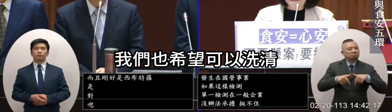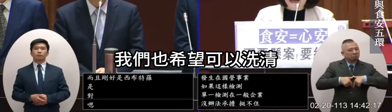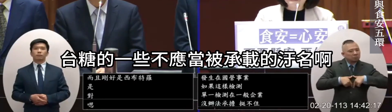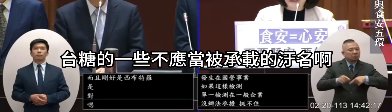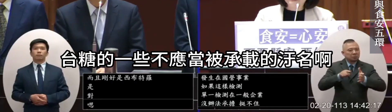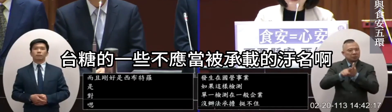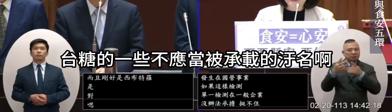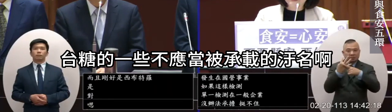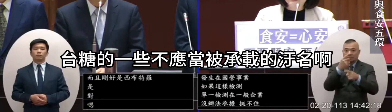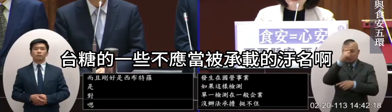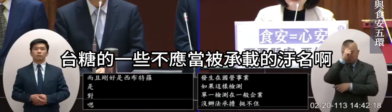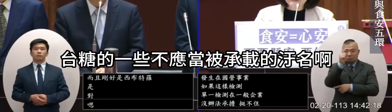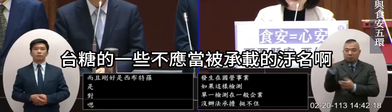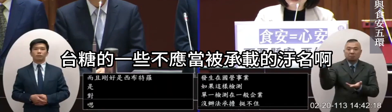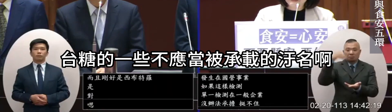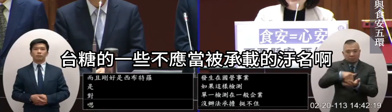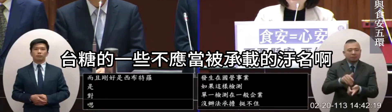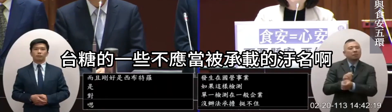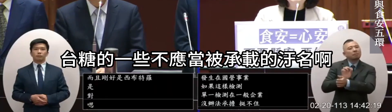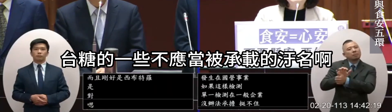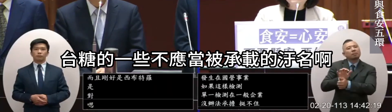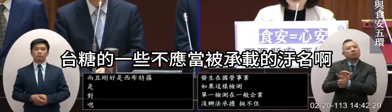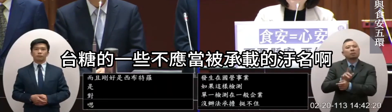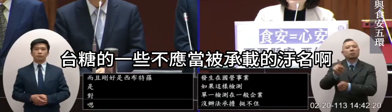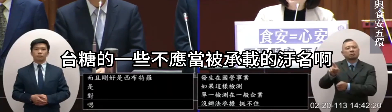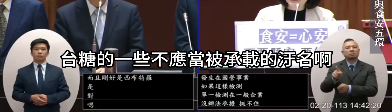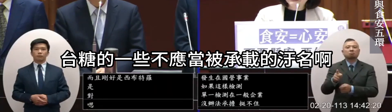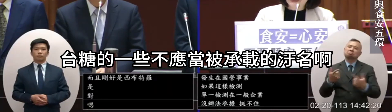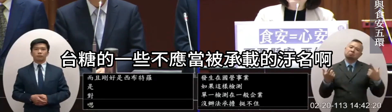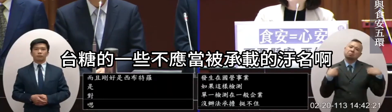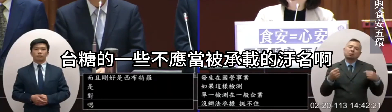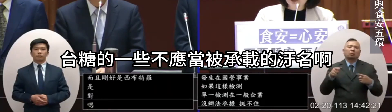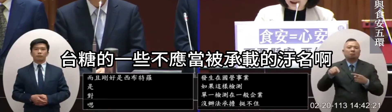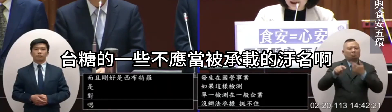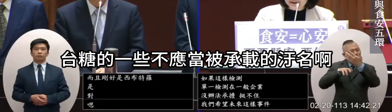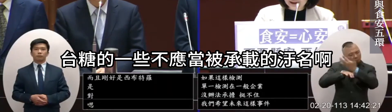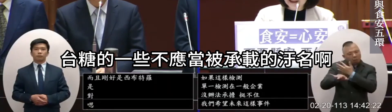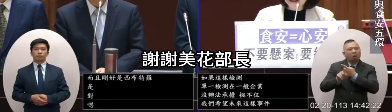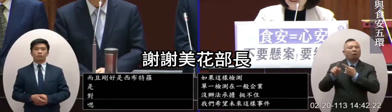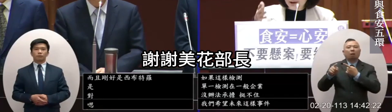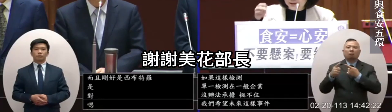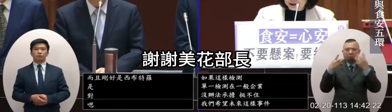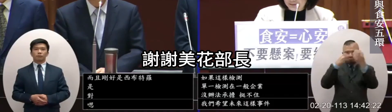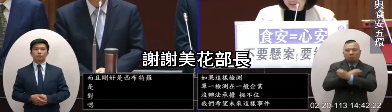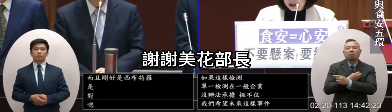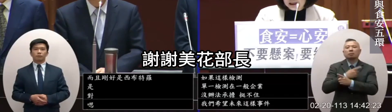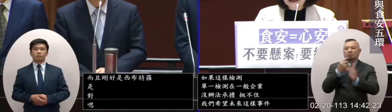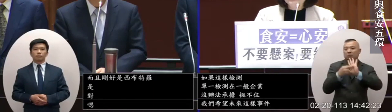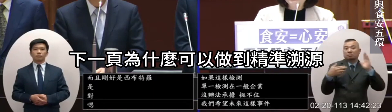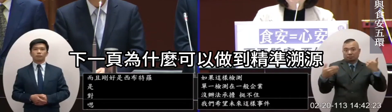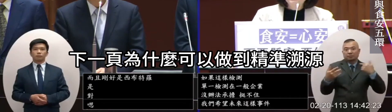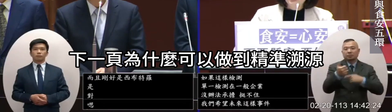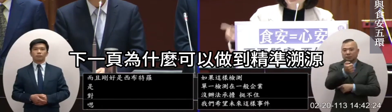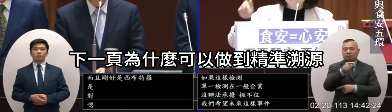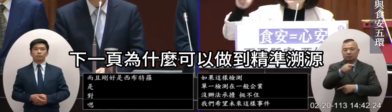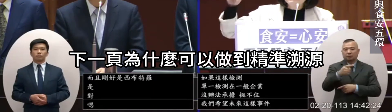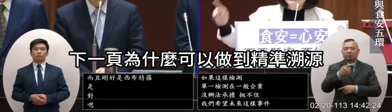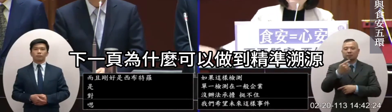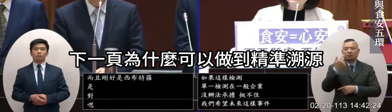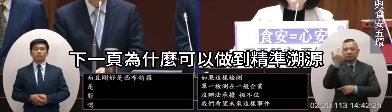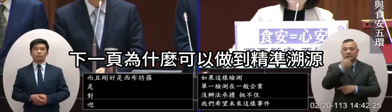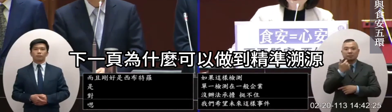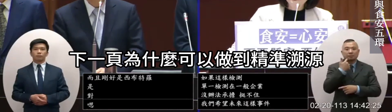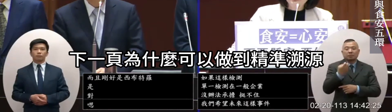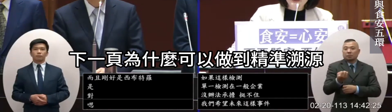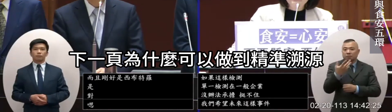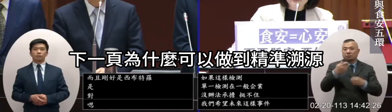洗清台糖的一些不应当被承载的污名哦。谢谢美华部长。下一页，为什